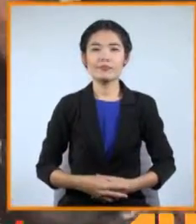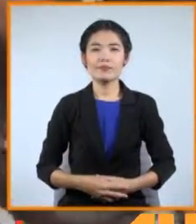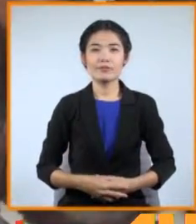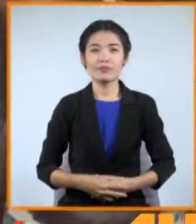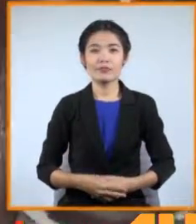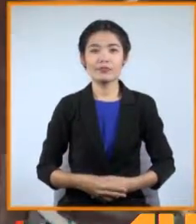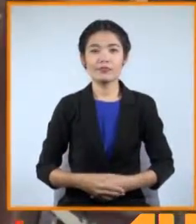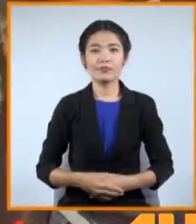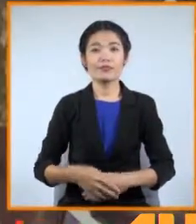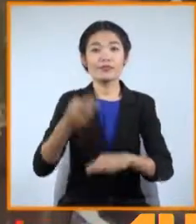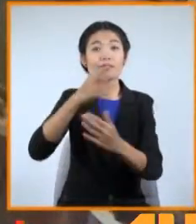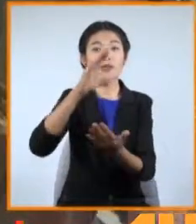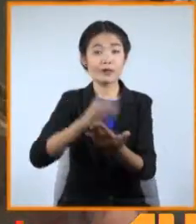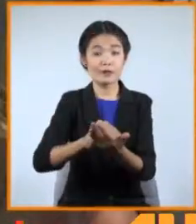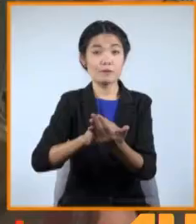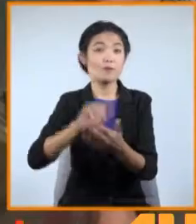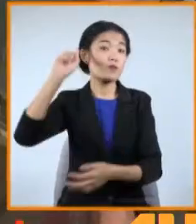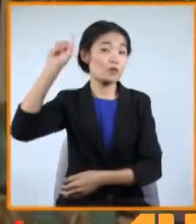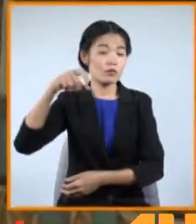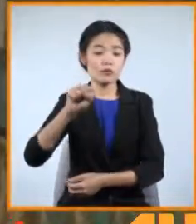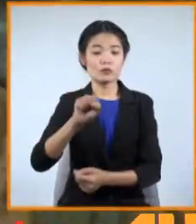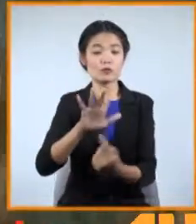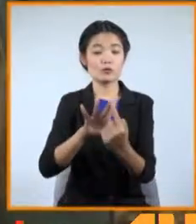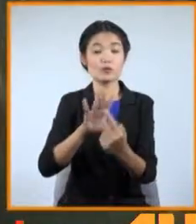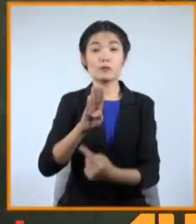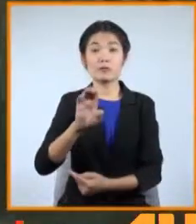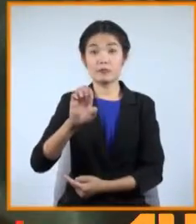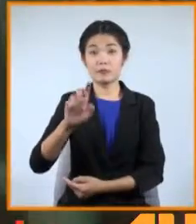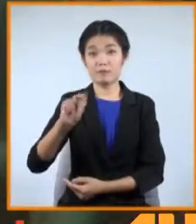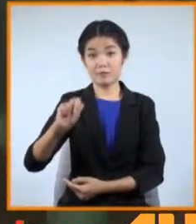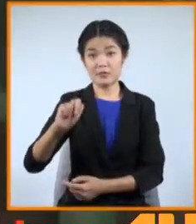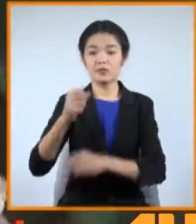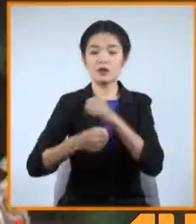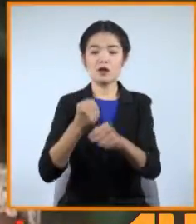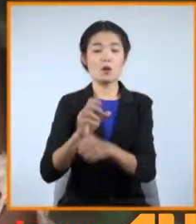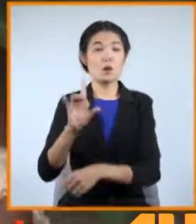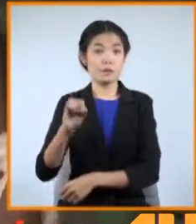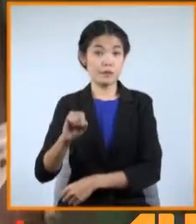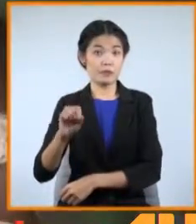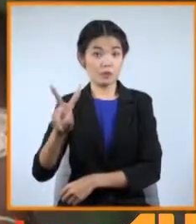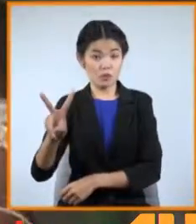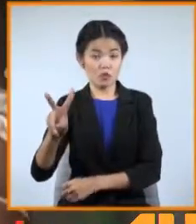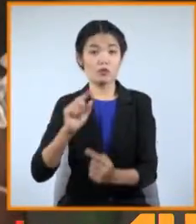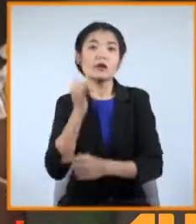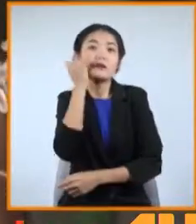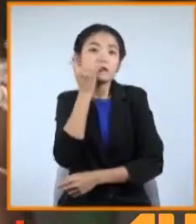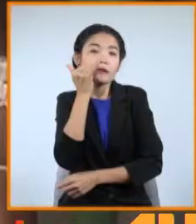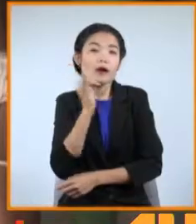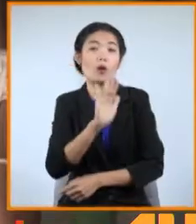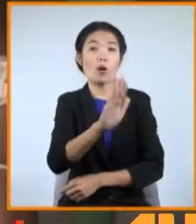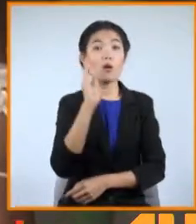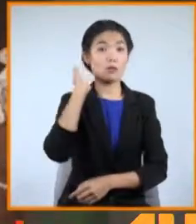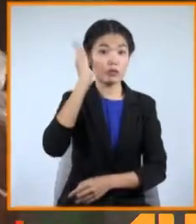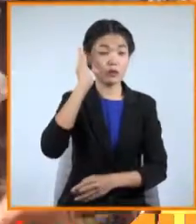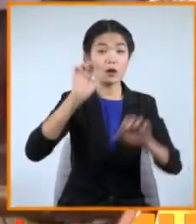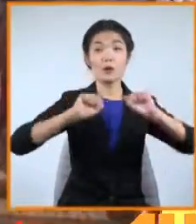บรรยากาศงานศพของนางสุบินคงทัพอายุ82ปีซึ่งเป็นคุณยายของสินเพชรกรวยทองเจ้าของเหรียญทองแดงย